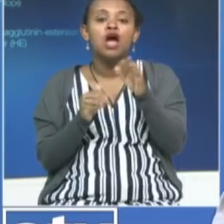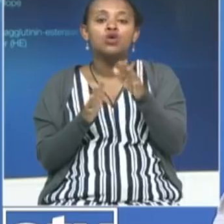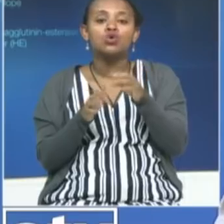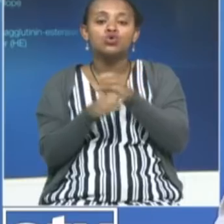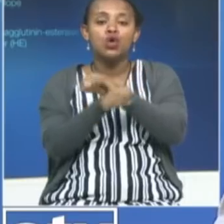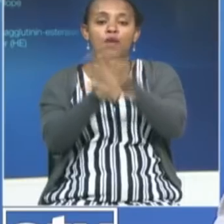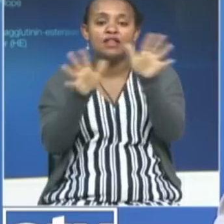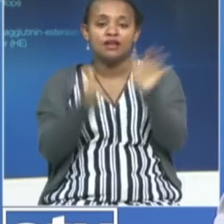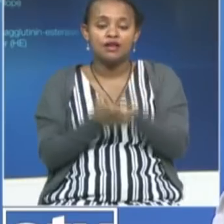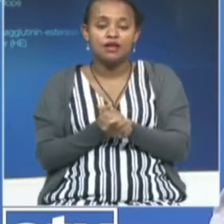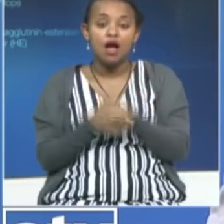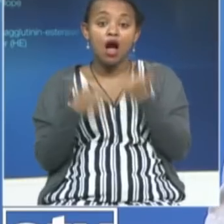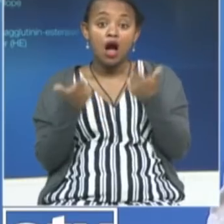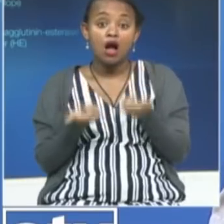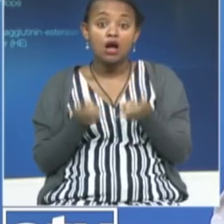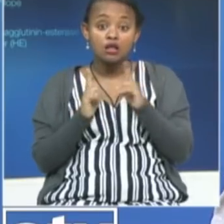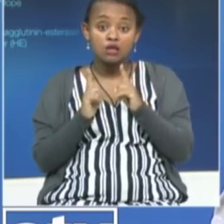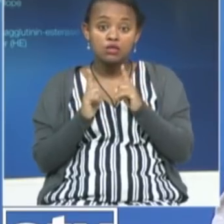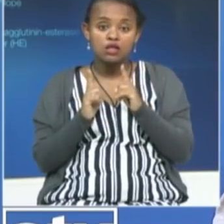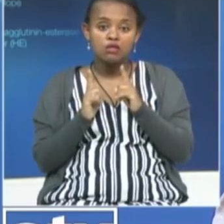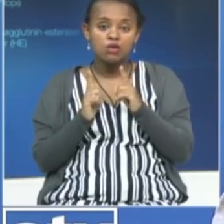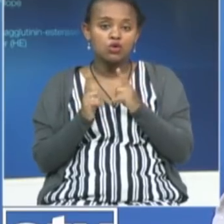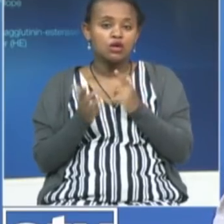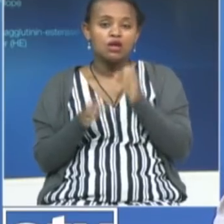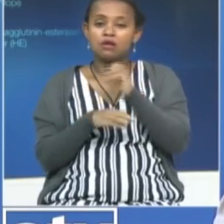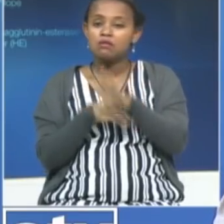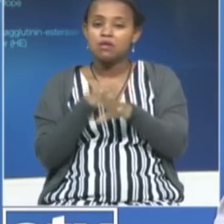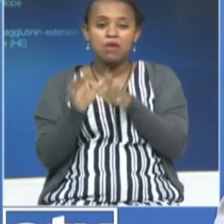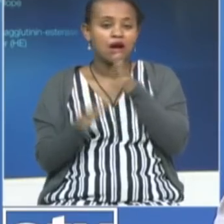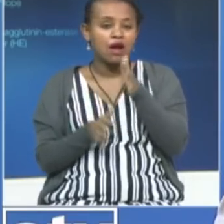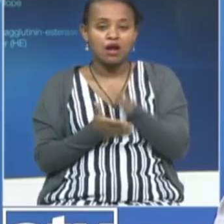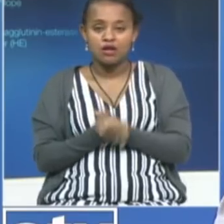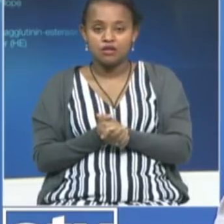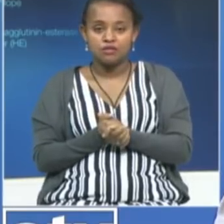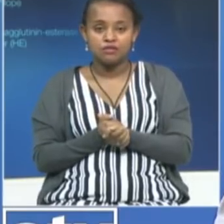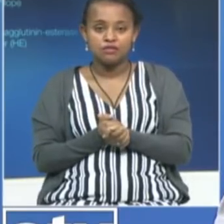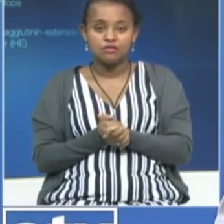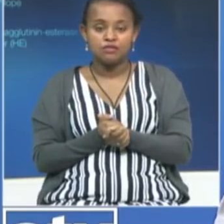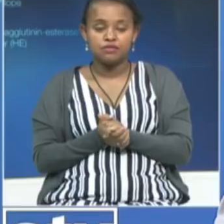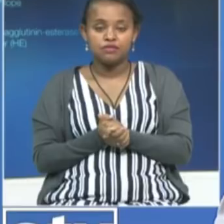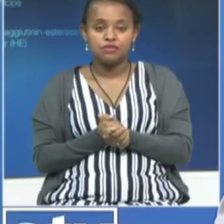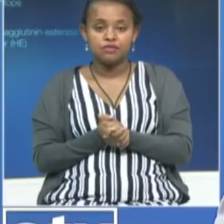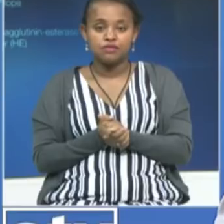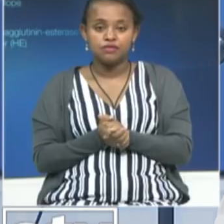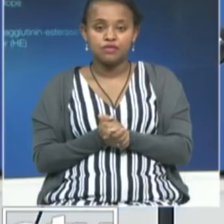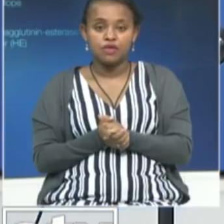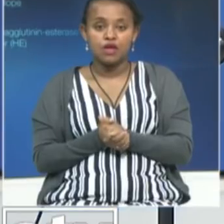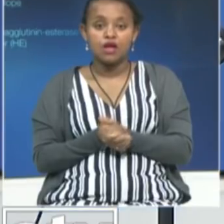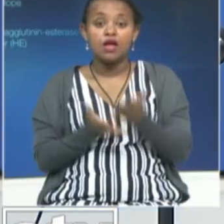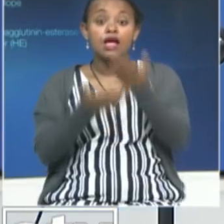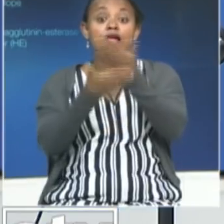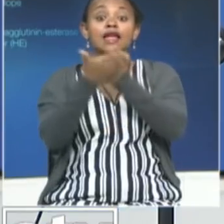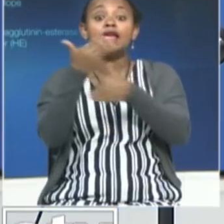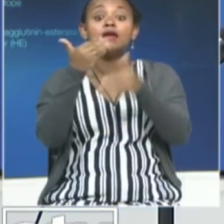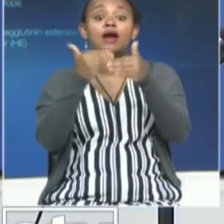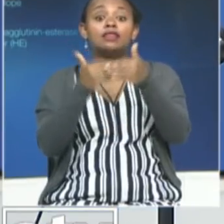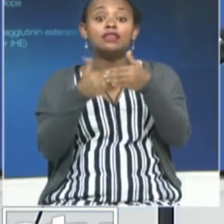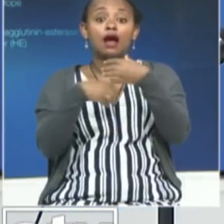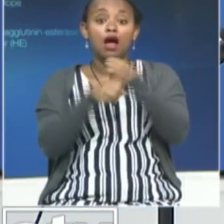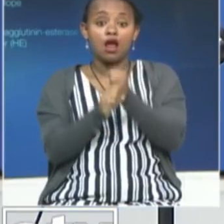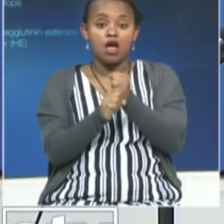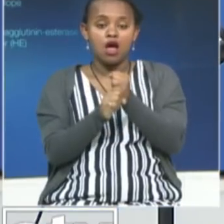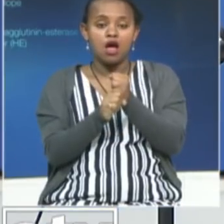የመትነን አጋጣሚን ስለሚሰጥ የሚመከር ነገር አይደለም። መልካም። እንደማጠቃለያ ሐሳብ